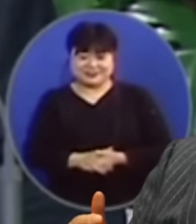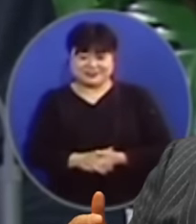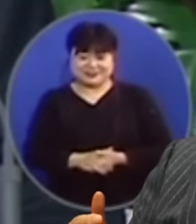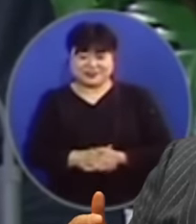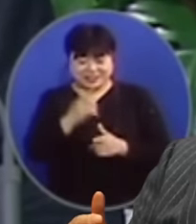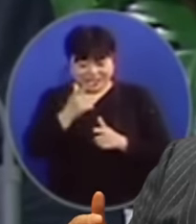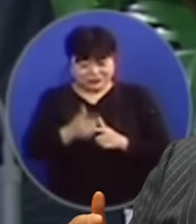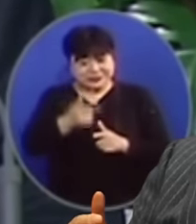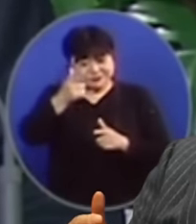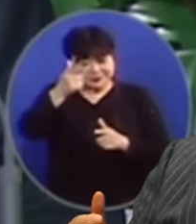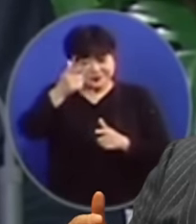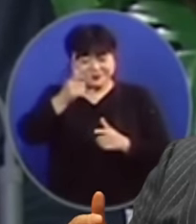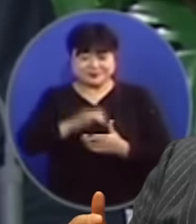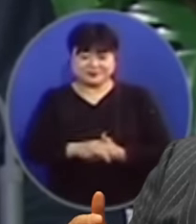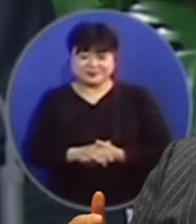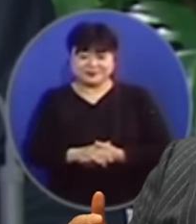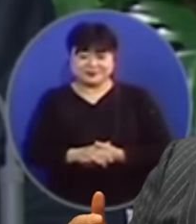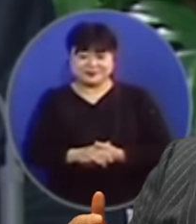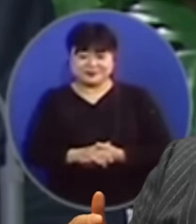예수님